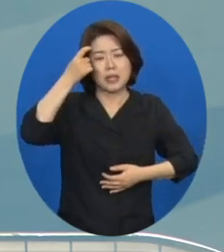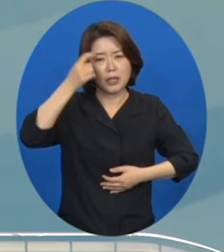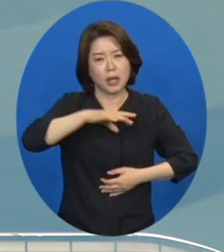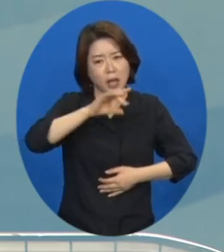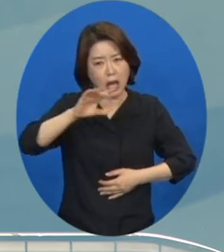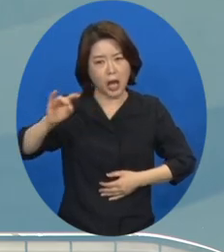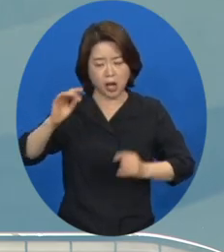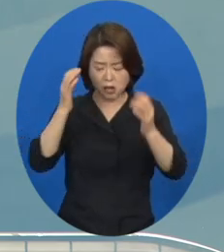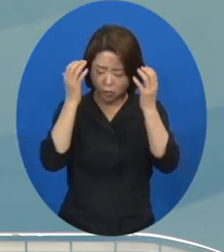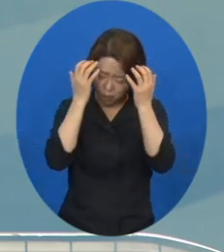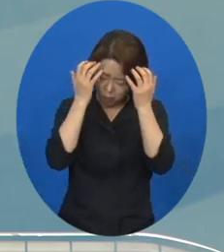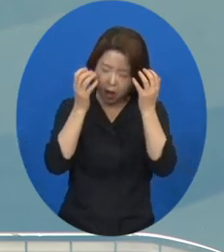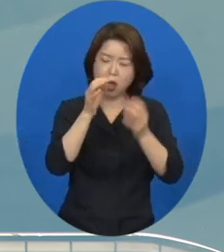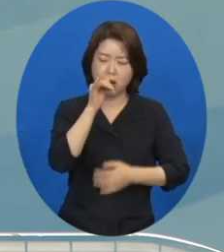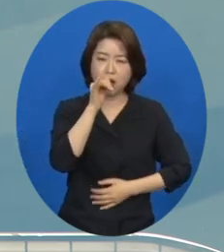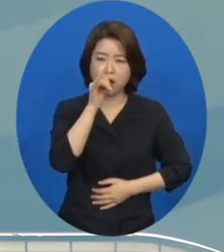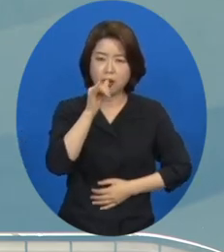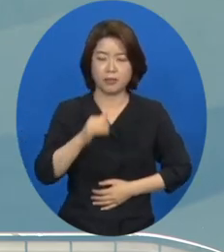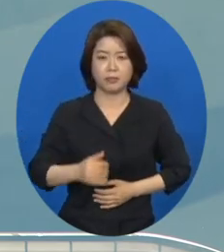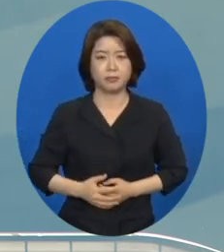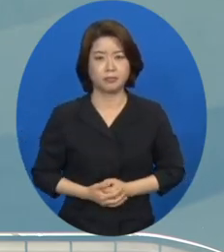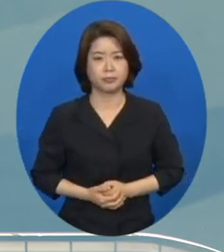속에 시달렸습니다.